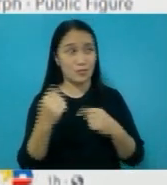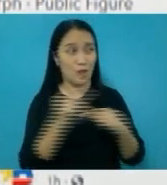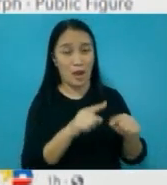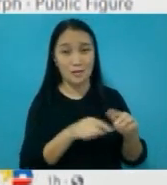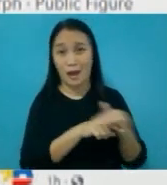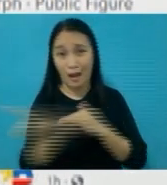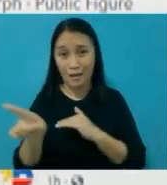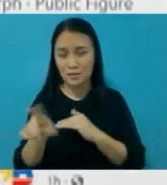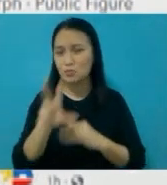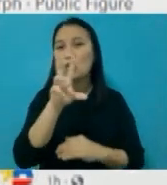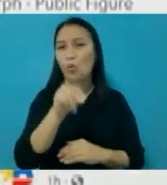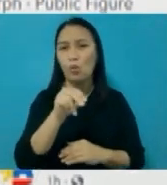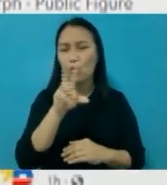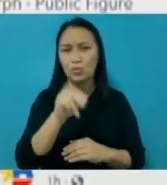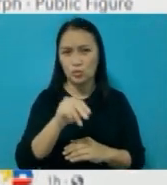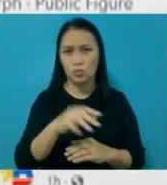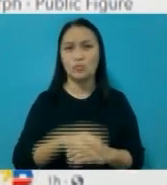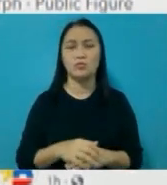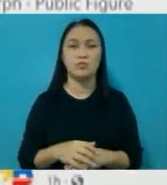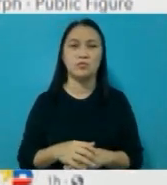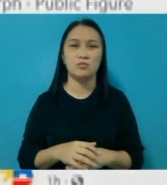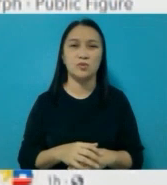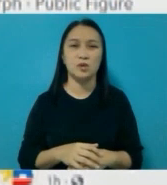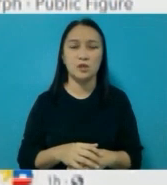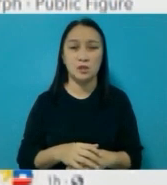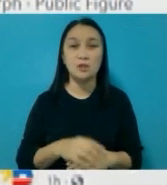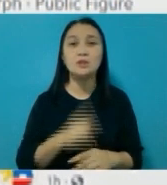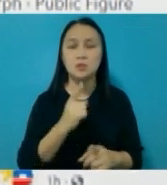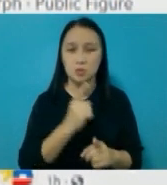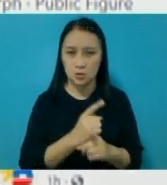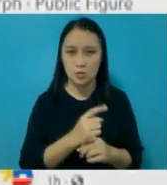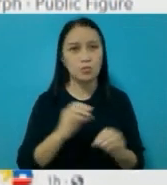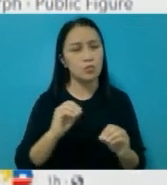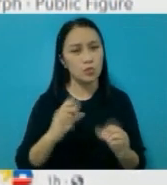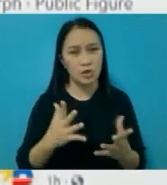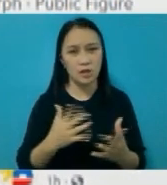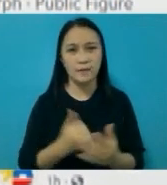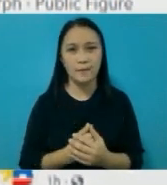na motion ng kampo ng itinuturing na utak ng pork barrel